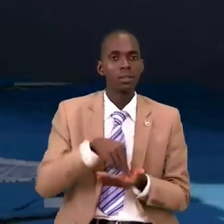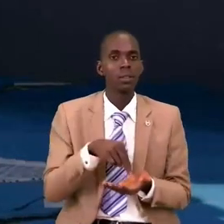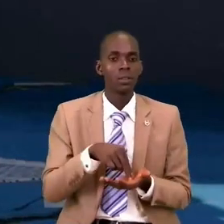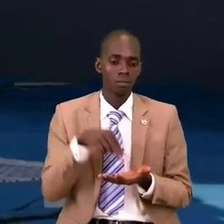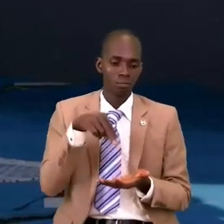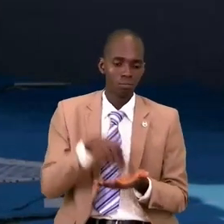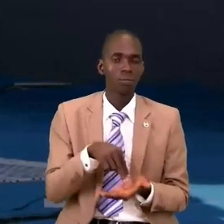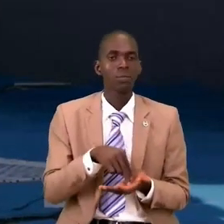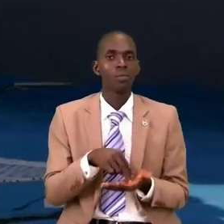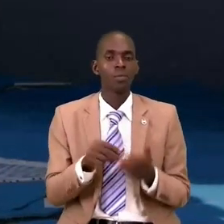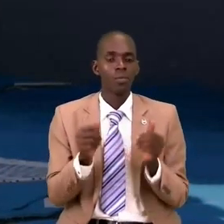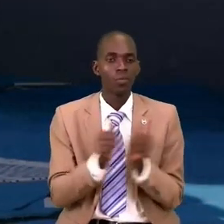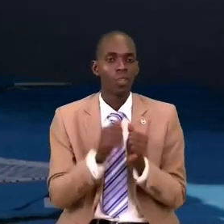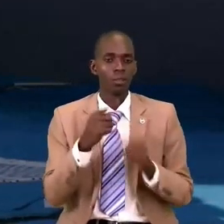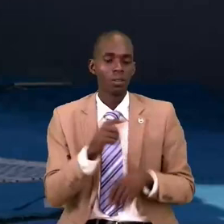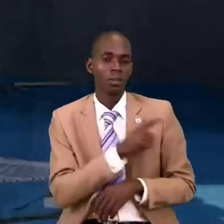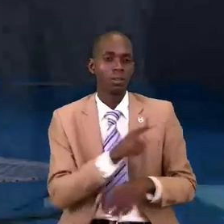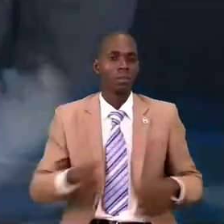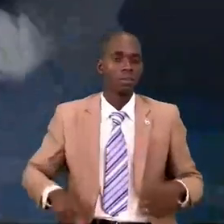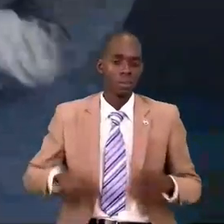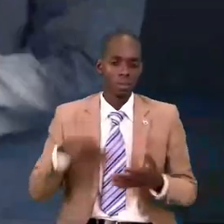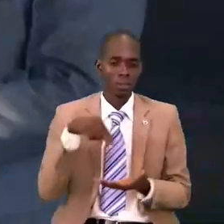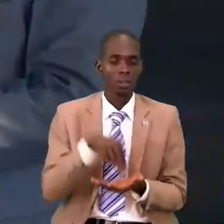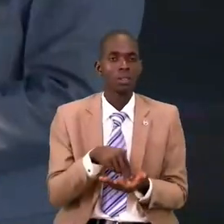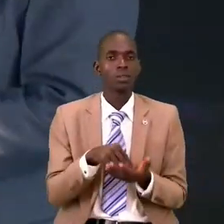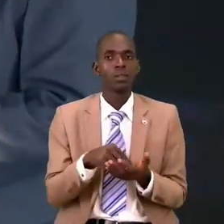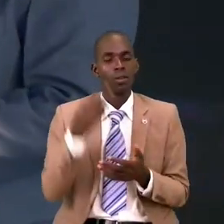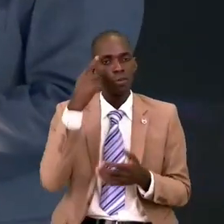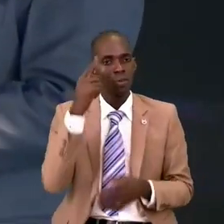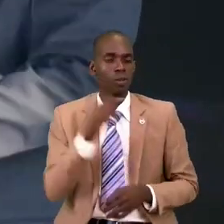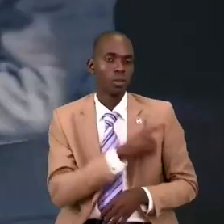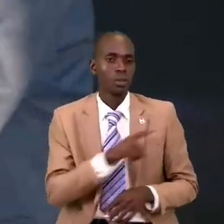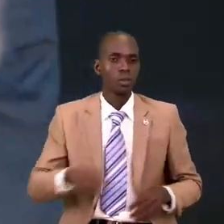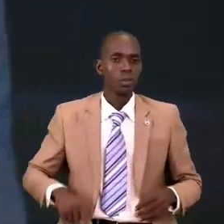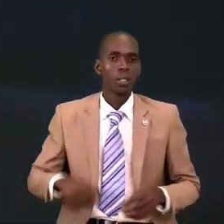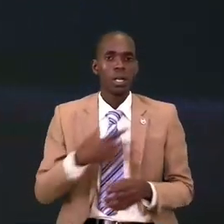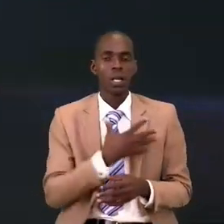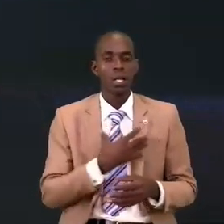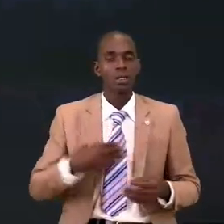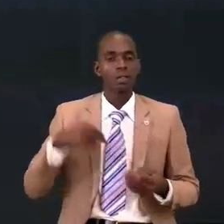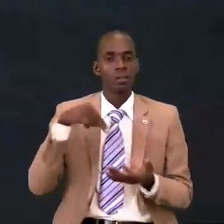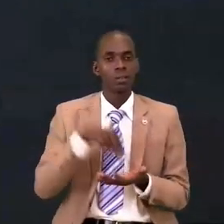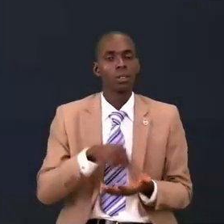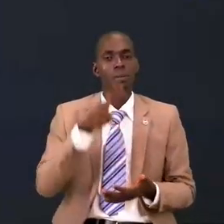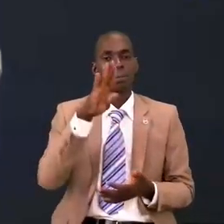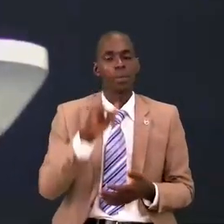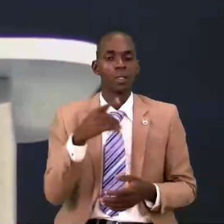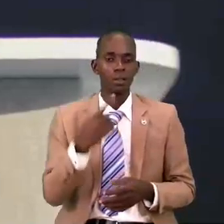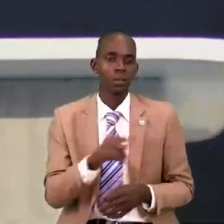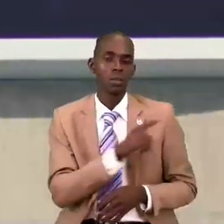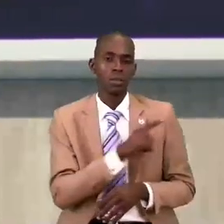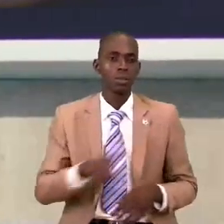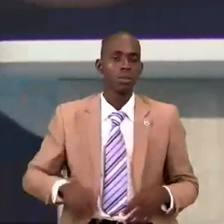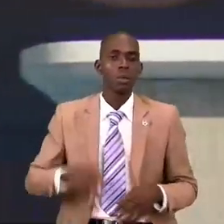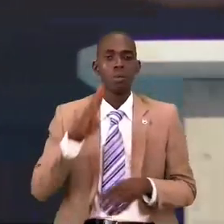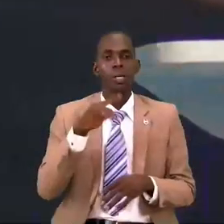Seigneur et tenir par le Seigneur, par la grâce qu'il a donnée. Il faut du courage pour